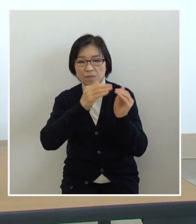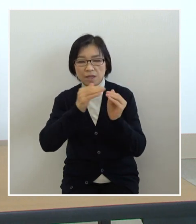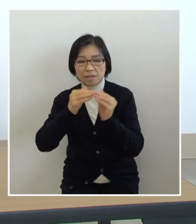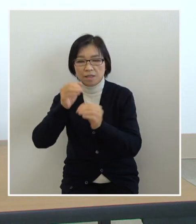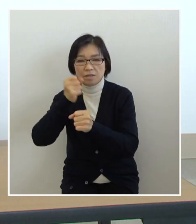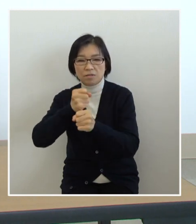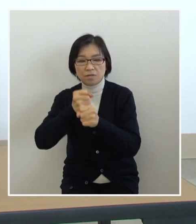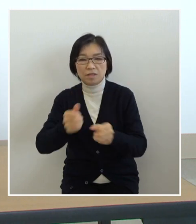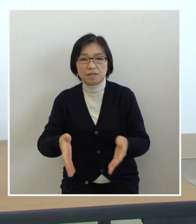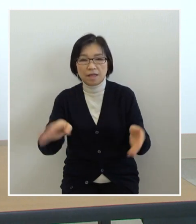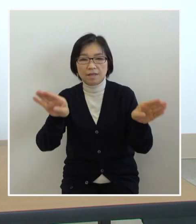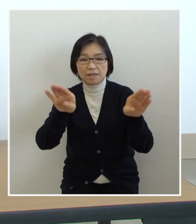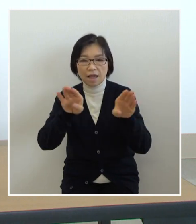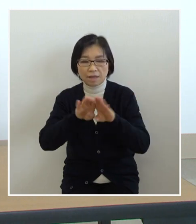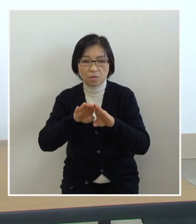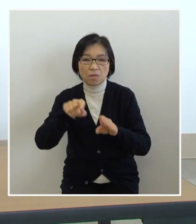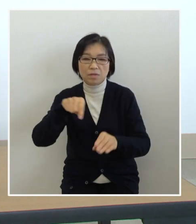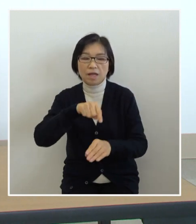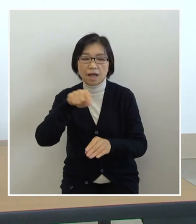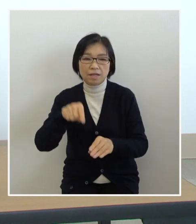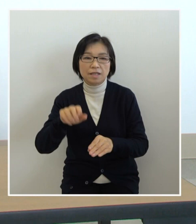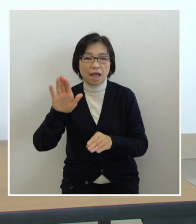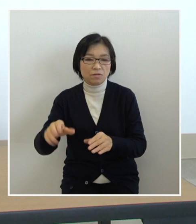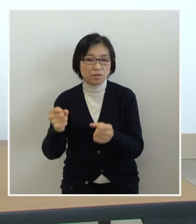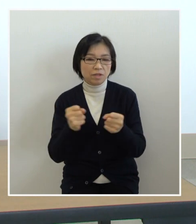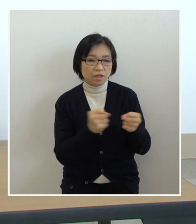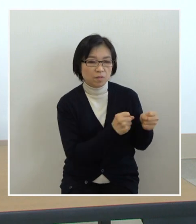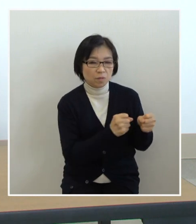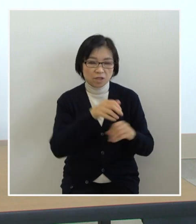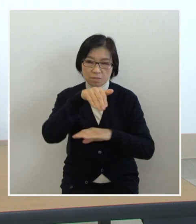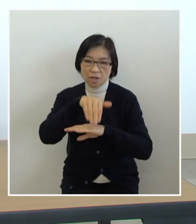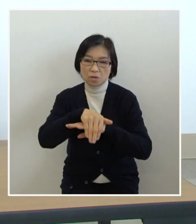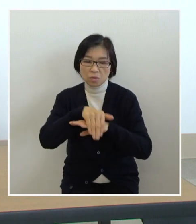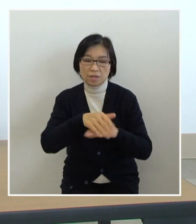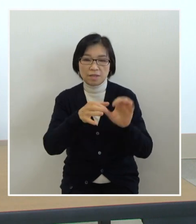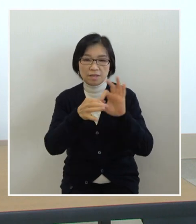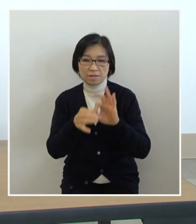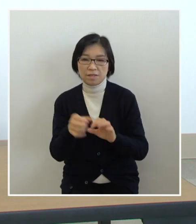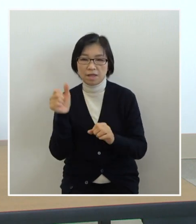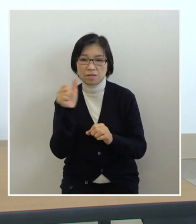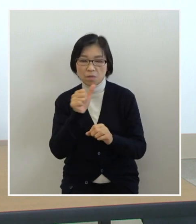こもり相談窓口についてご紹介します。